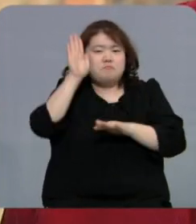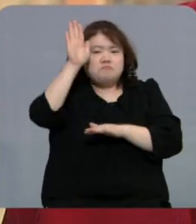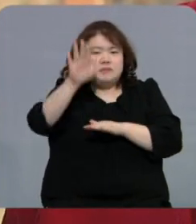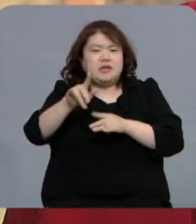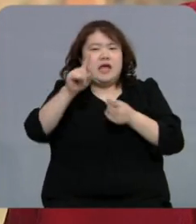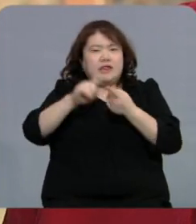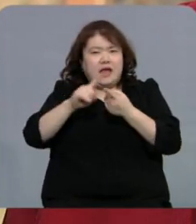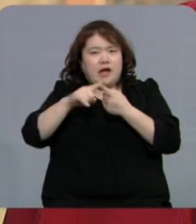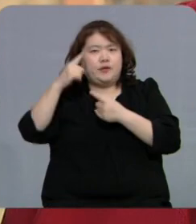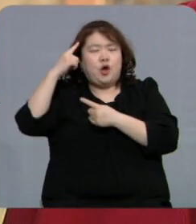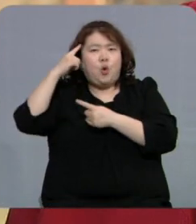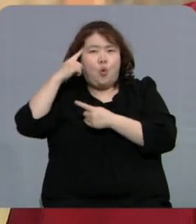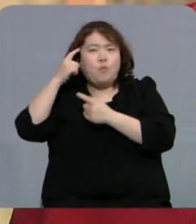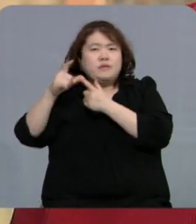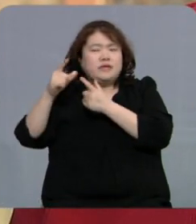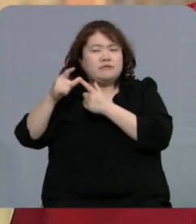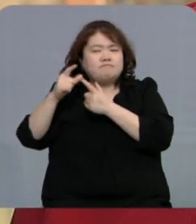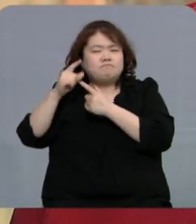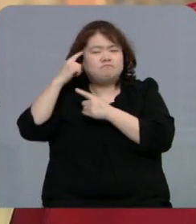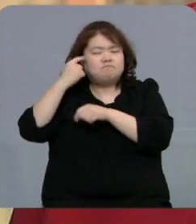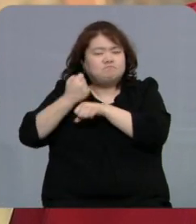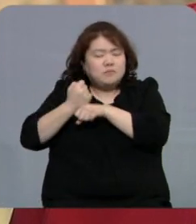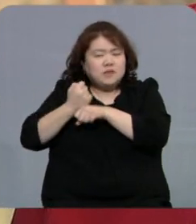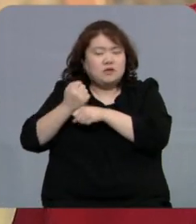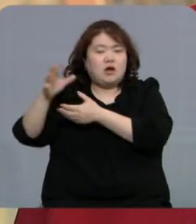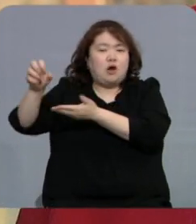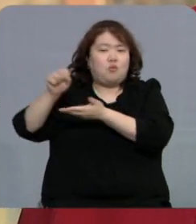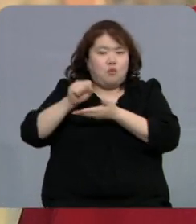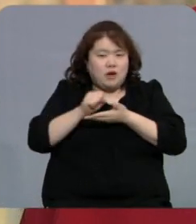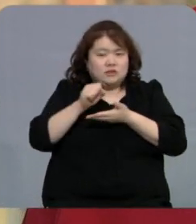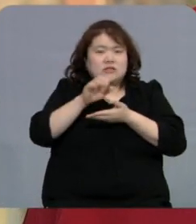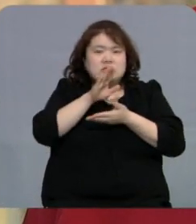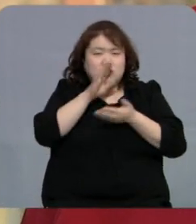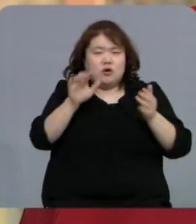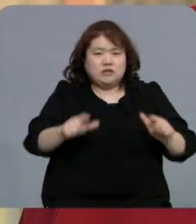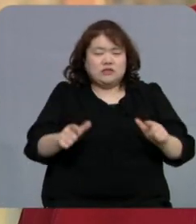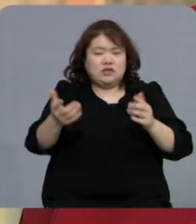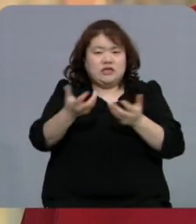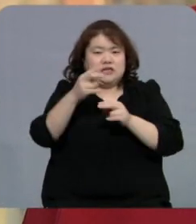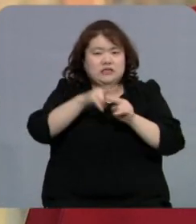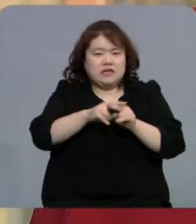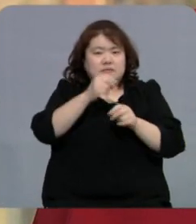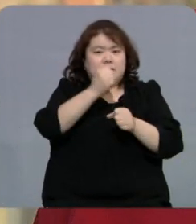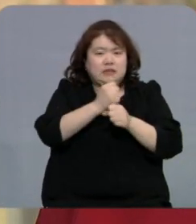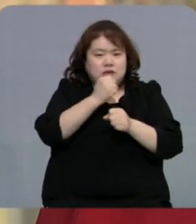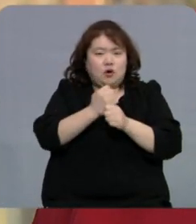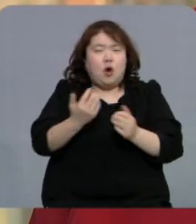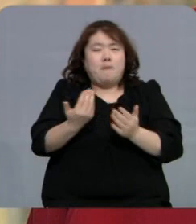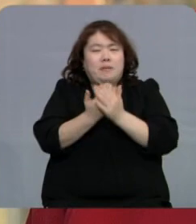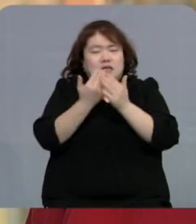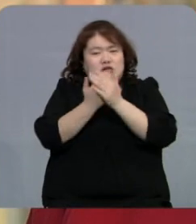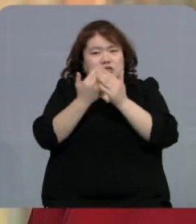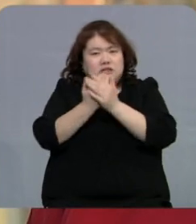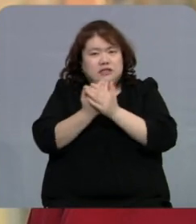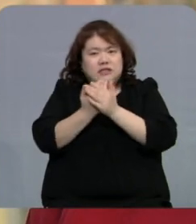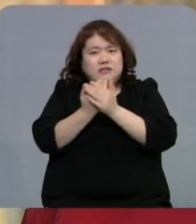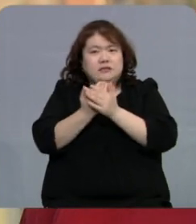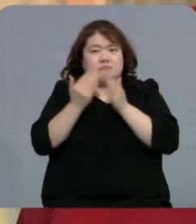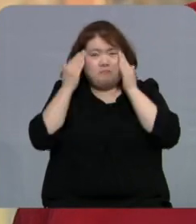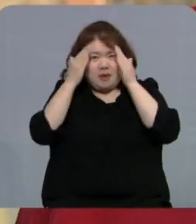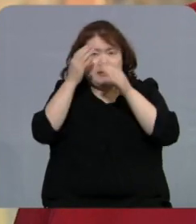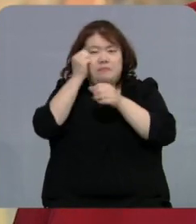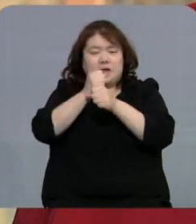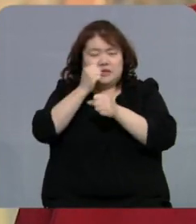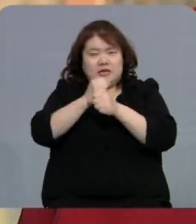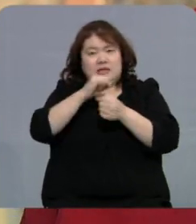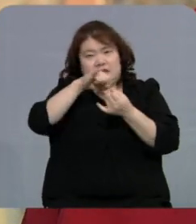대한 저희의 고민을 담고 와서 실질적으로 지역의 일자리를 만들고 지역을 발전시키는 방향을 저희가 만들겠다 이런